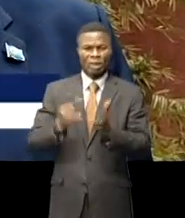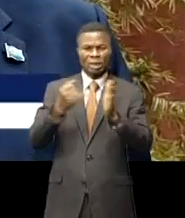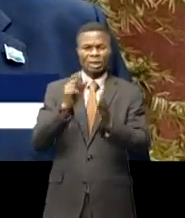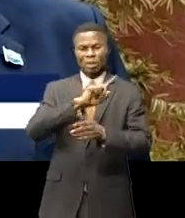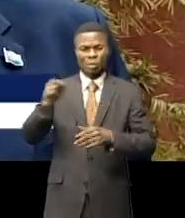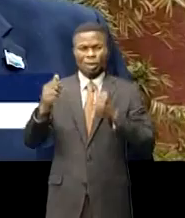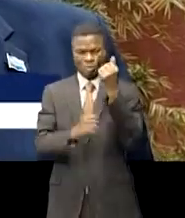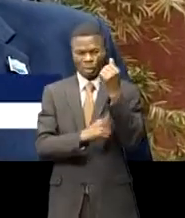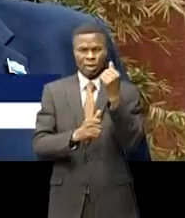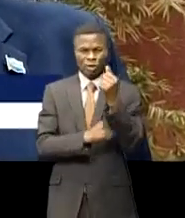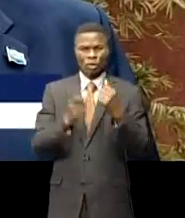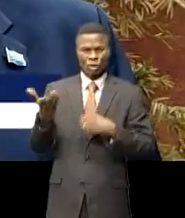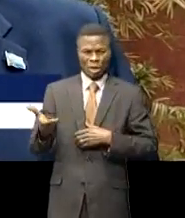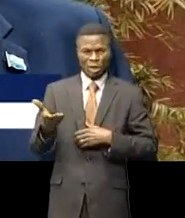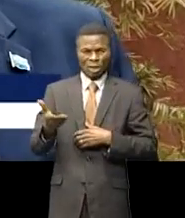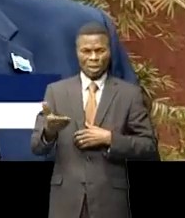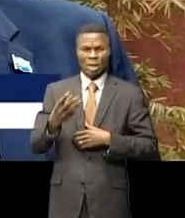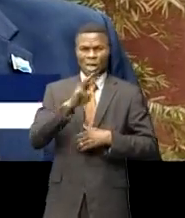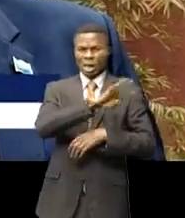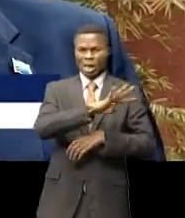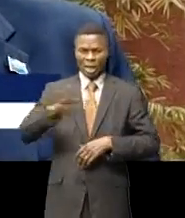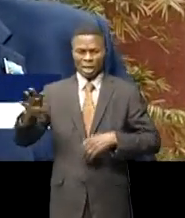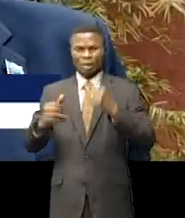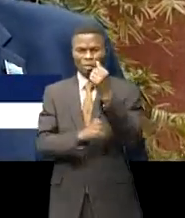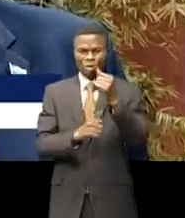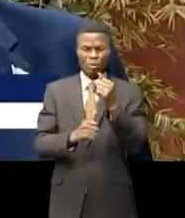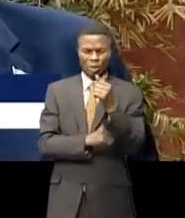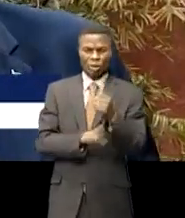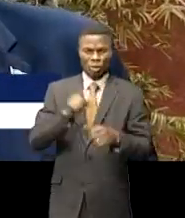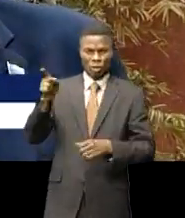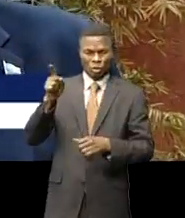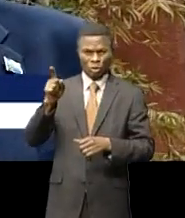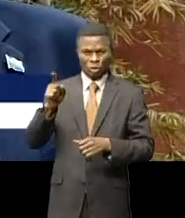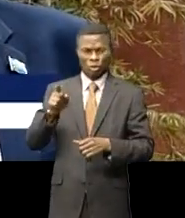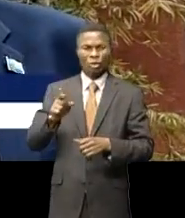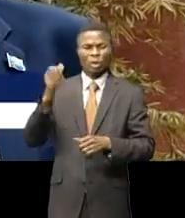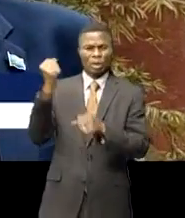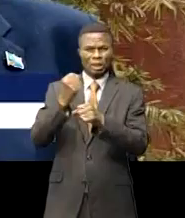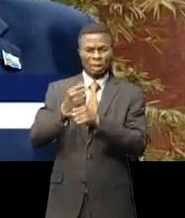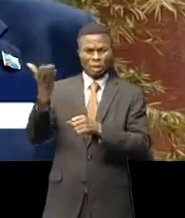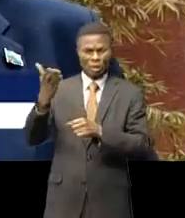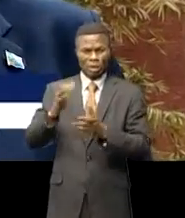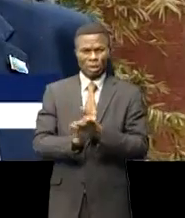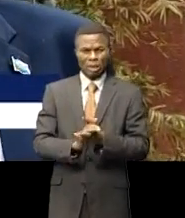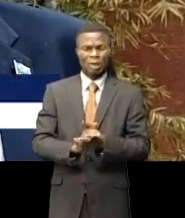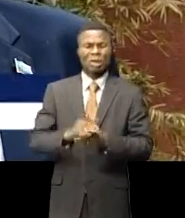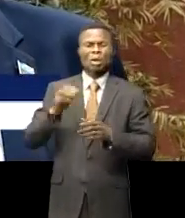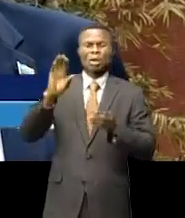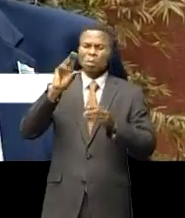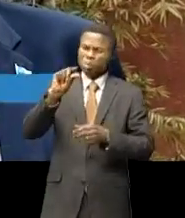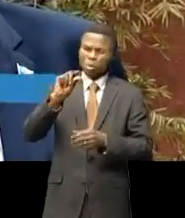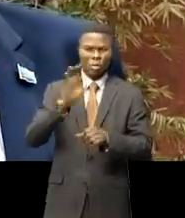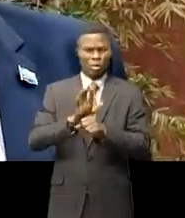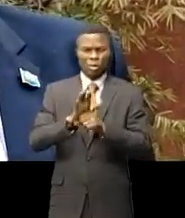personnes, dont 4000 personnes sont en fait nos éco-gardes. Hein. À l'échelle de nos parcs, c'est très peu de monde. On n'a